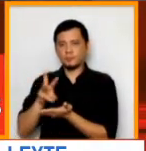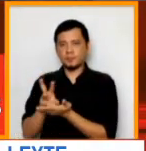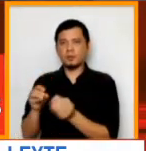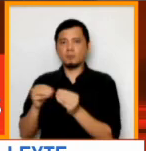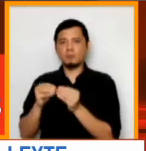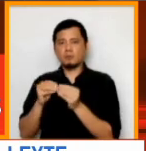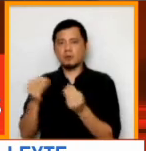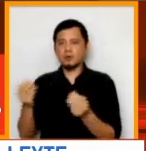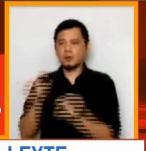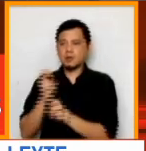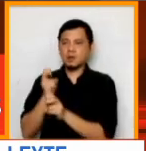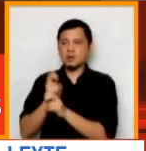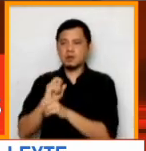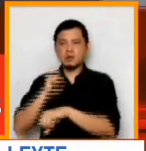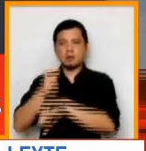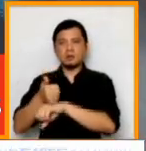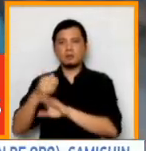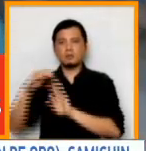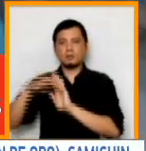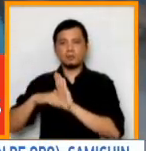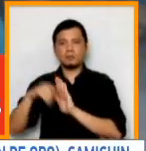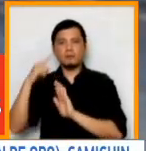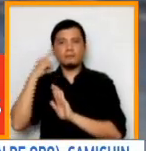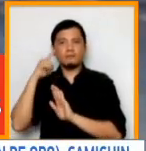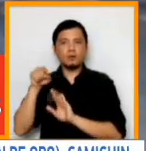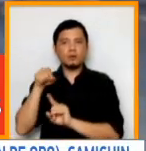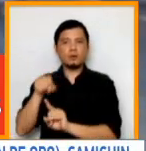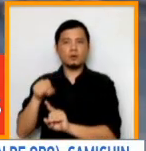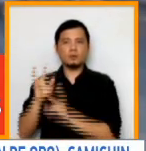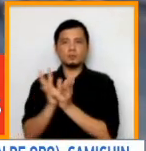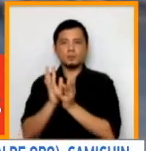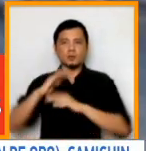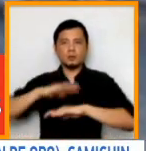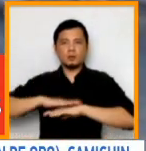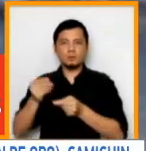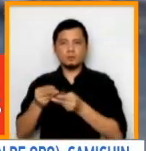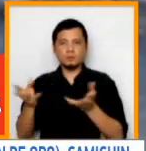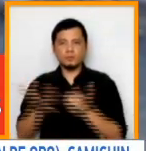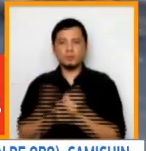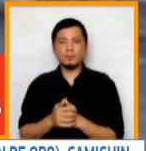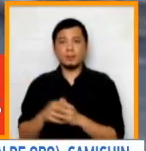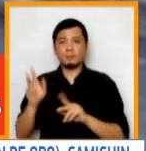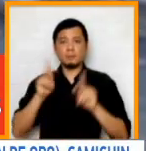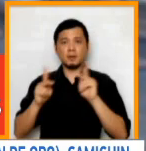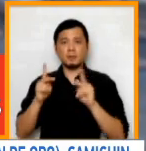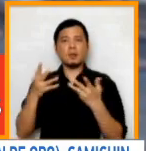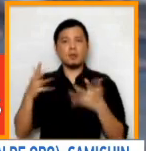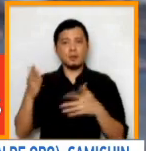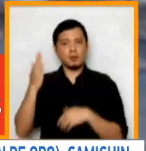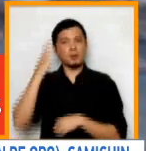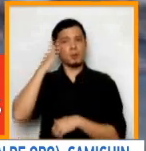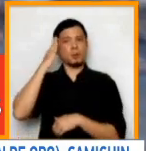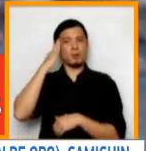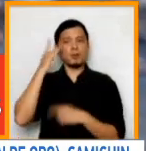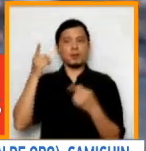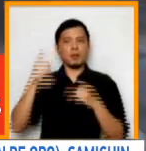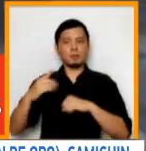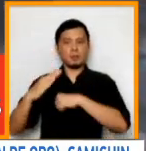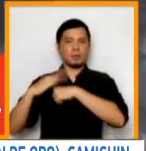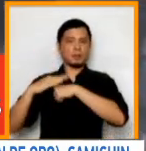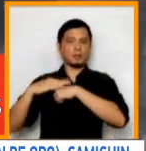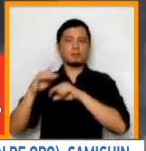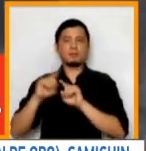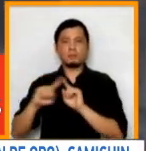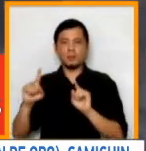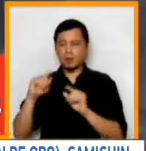sa ilang community pantry. Hindi naman daw nagkulang sa paalala ang mga tauhan ng LGU, pero kinailangan pang dumating ng mga pulis bago sumunod